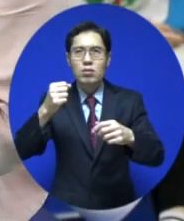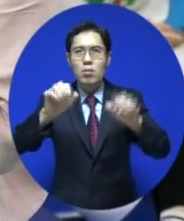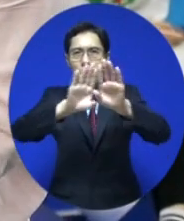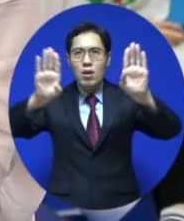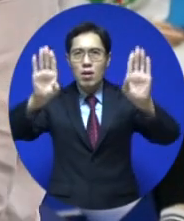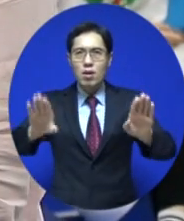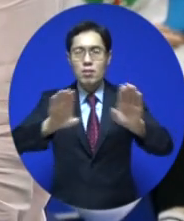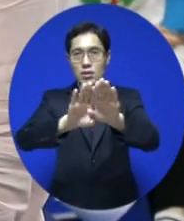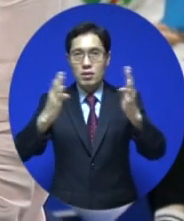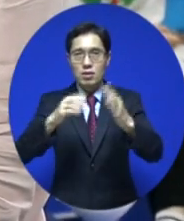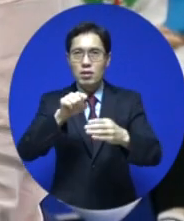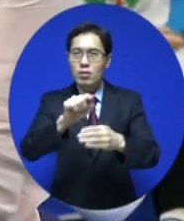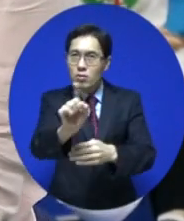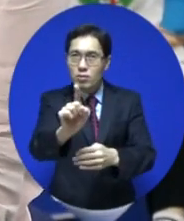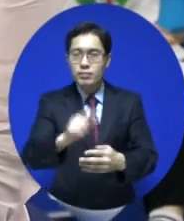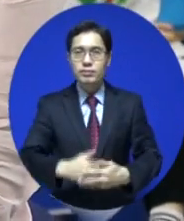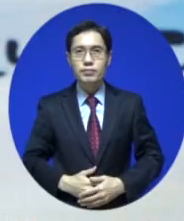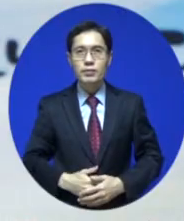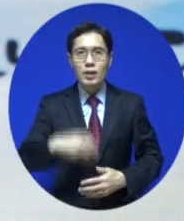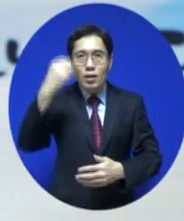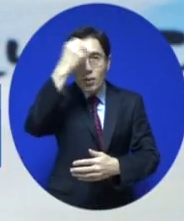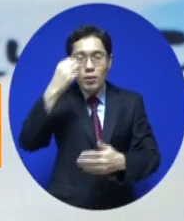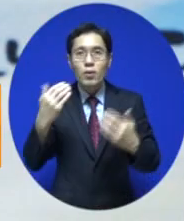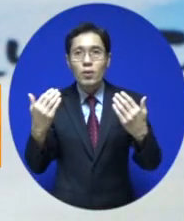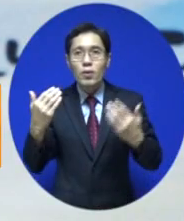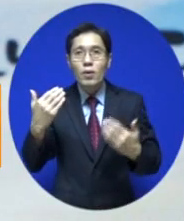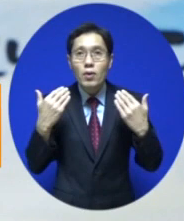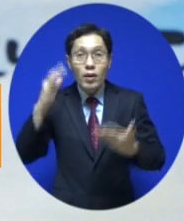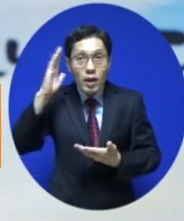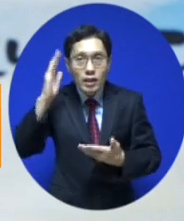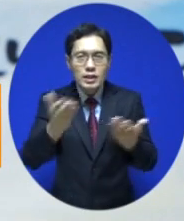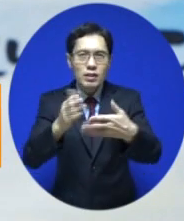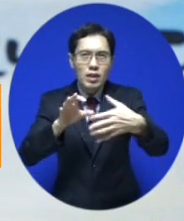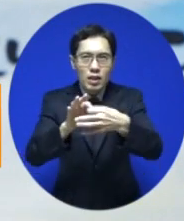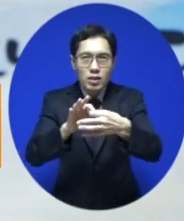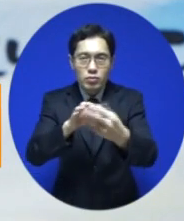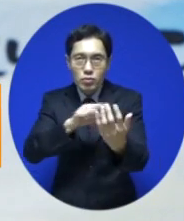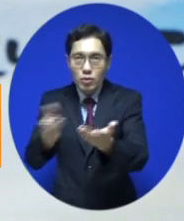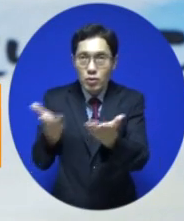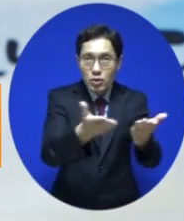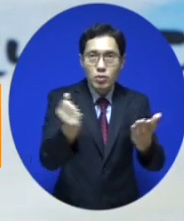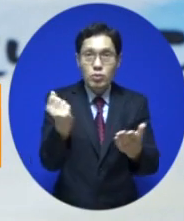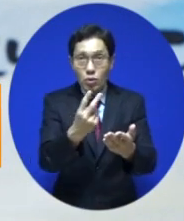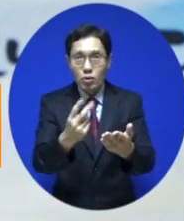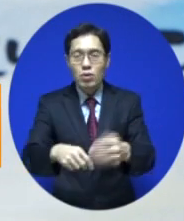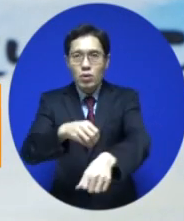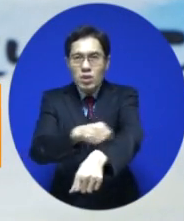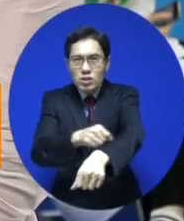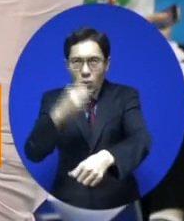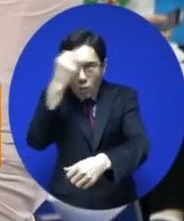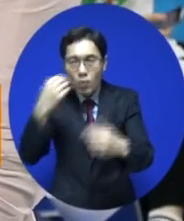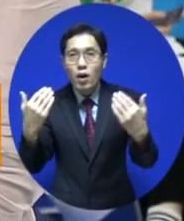대박람회라는 이름으로 박람회가 열렸어요. 네네. 어떤 박람회예요? 중학생들에게는 직업 교육에 대해서 좀 안내를 해주고, 또 이제